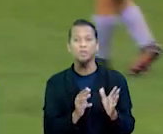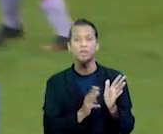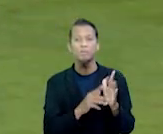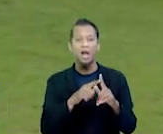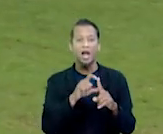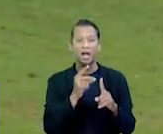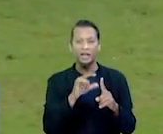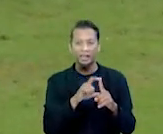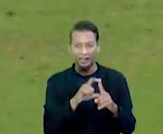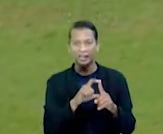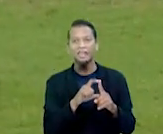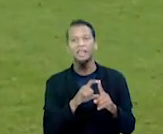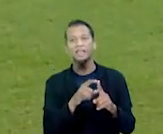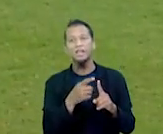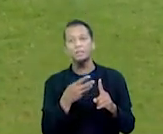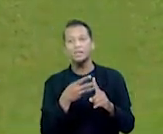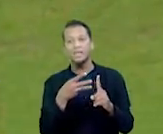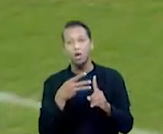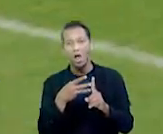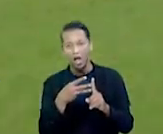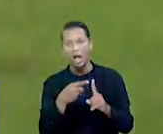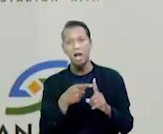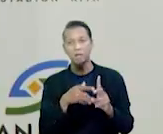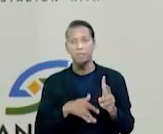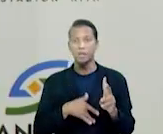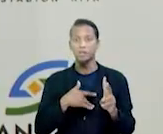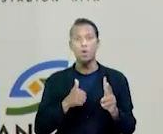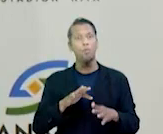U18 mengaku puas dengan fasilitas dan kemegahan stadion.